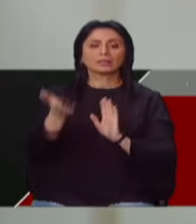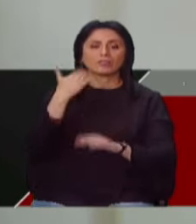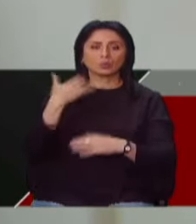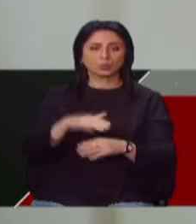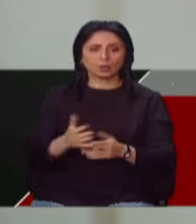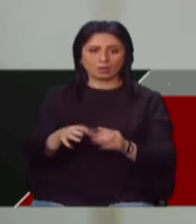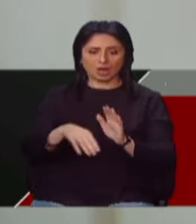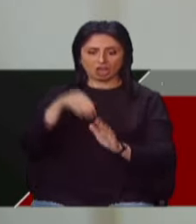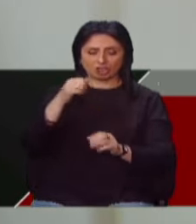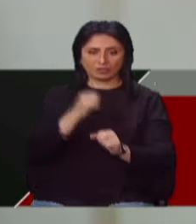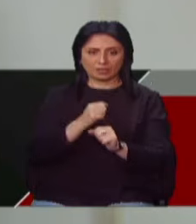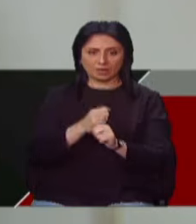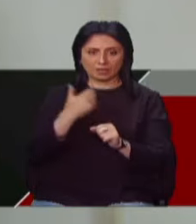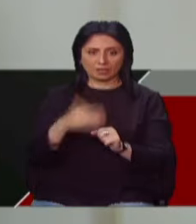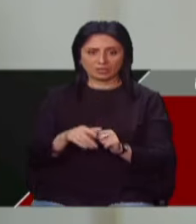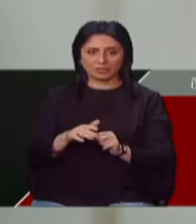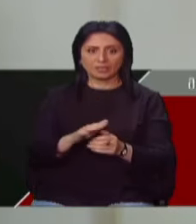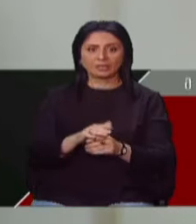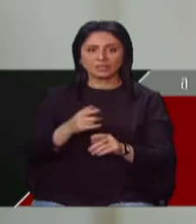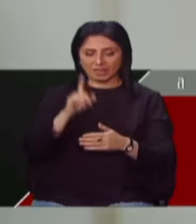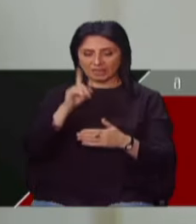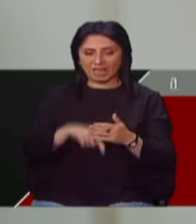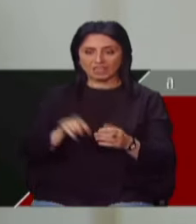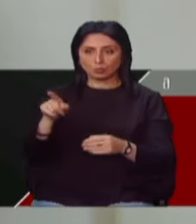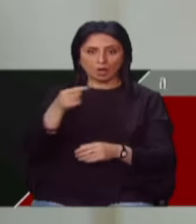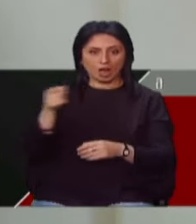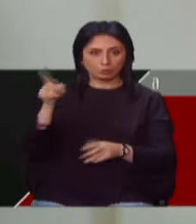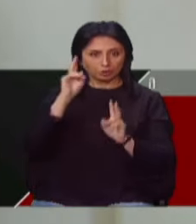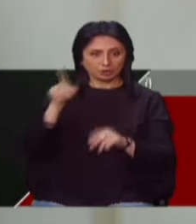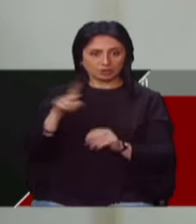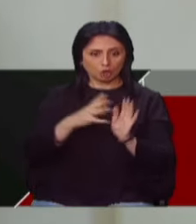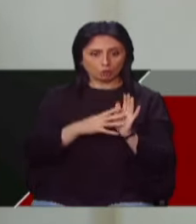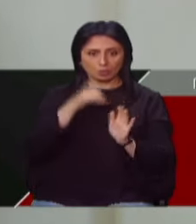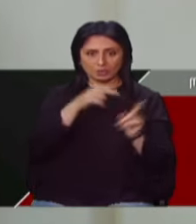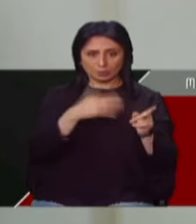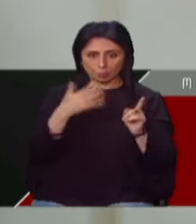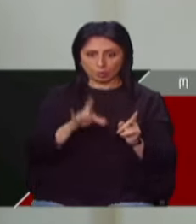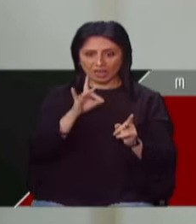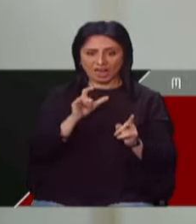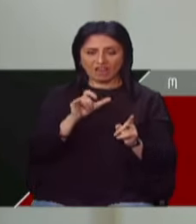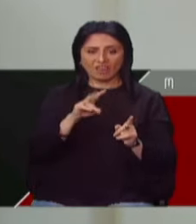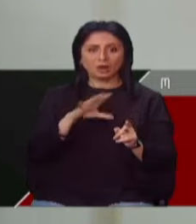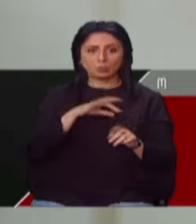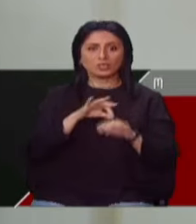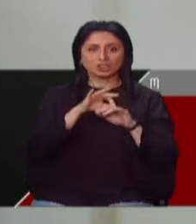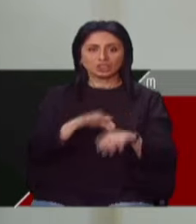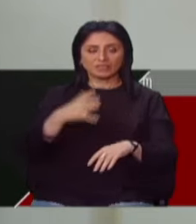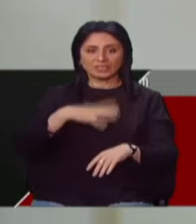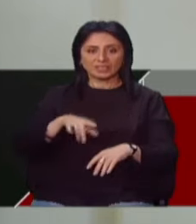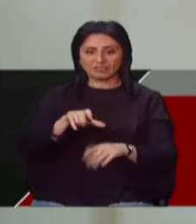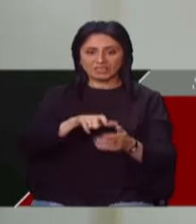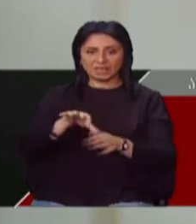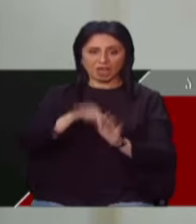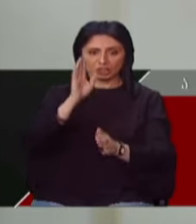წინ არჩევანი მას დაარწმუნებული ვარ გამორჩა ეს ალბათ 90-იან წლებში რეფერენდუმი ჩატარდა და საქართველოს ეს